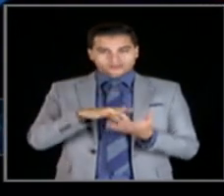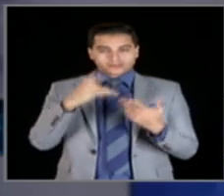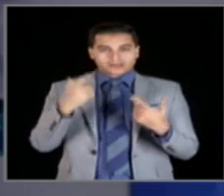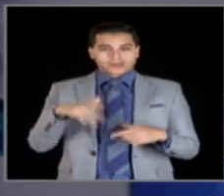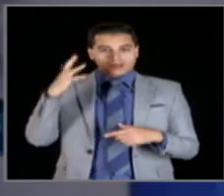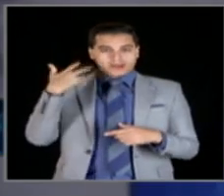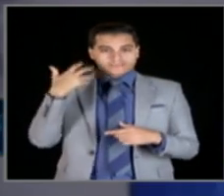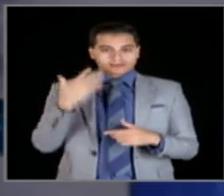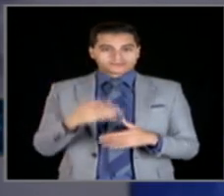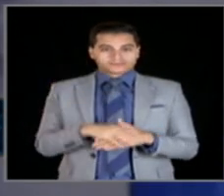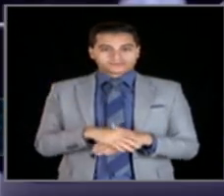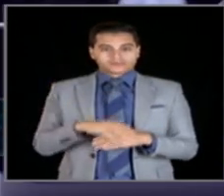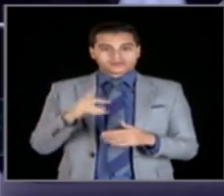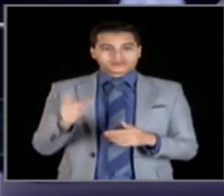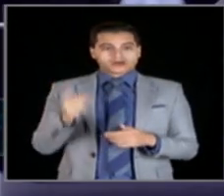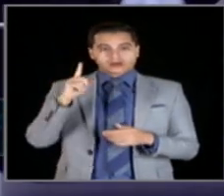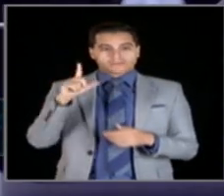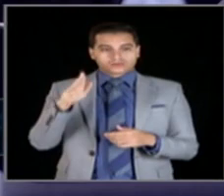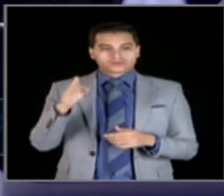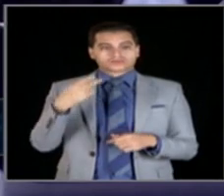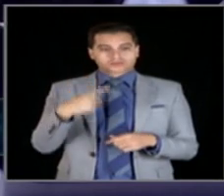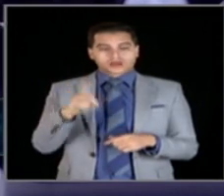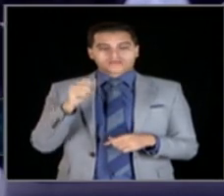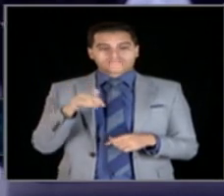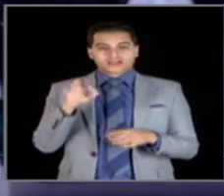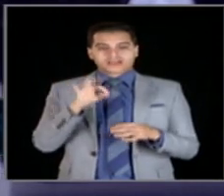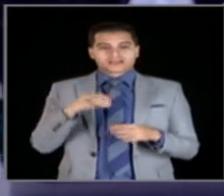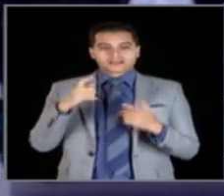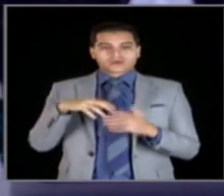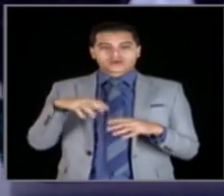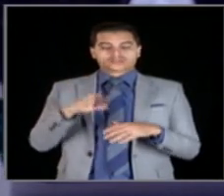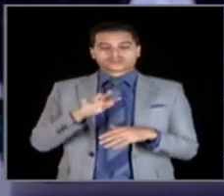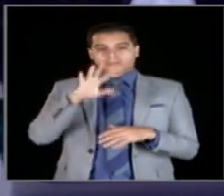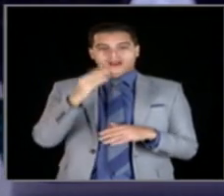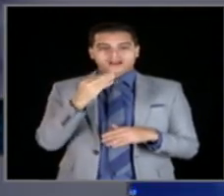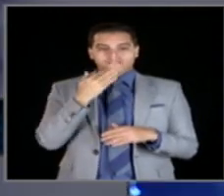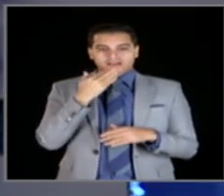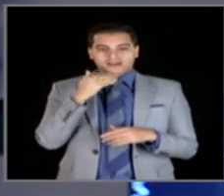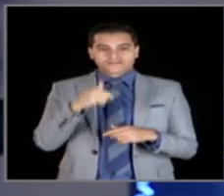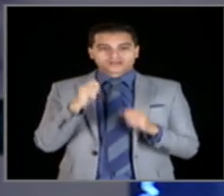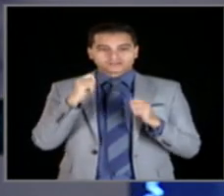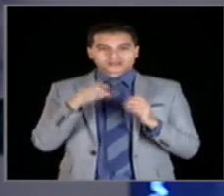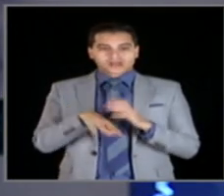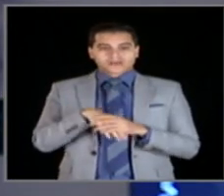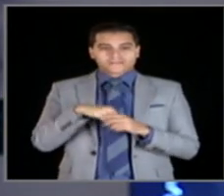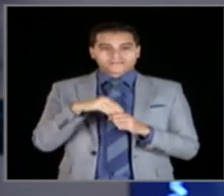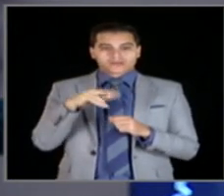دولة ليبيا؟ طرابلس. صح. في أي من دول شمال إفريقيا قامت ثورة ابن الأحرش؟